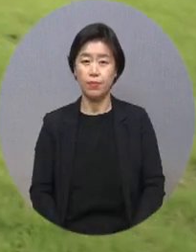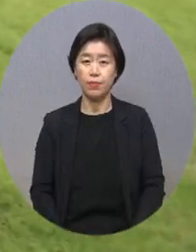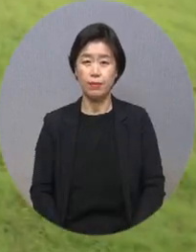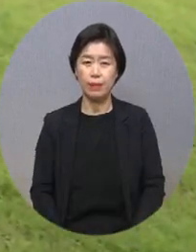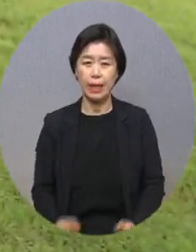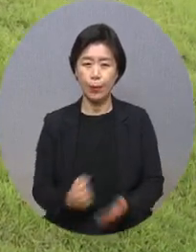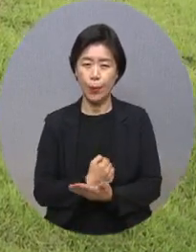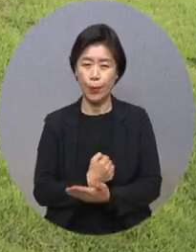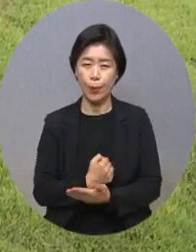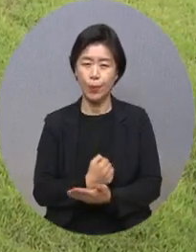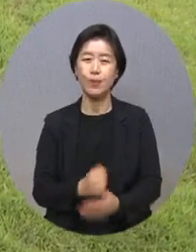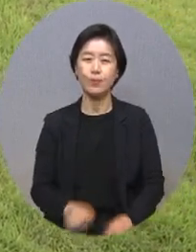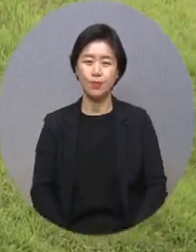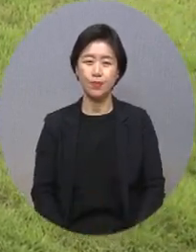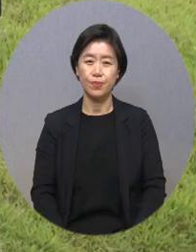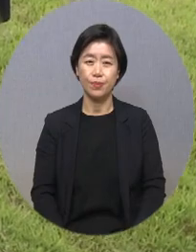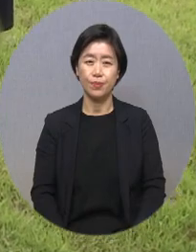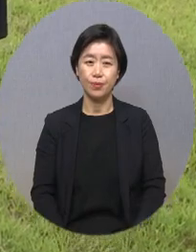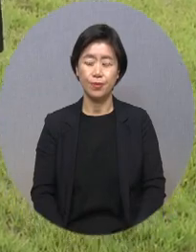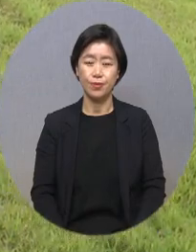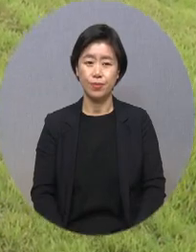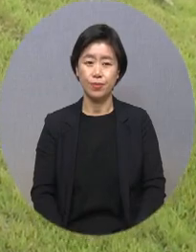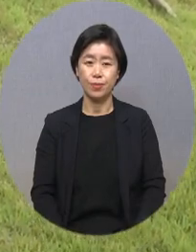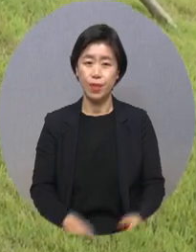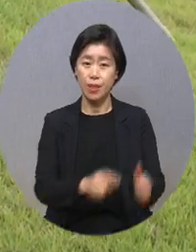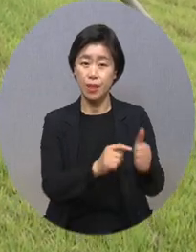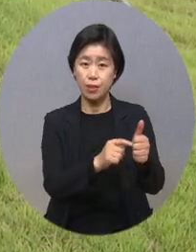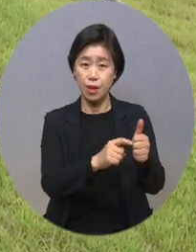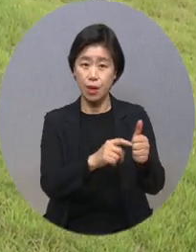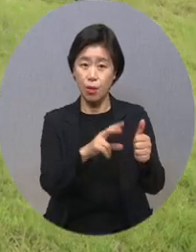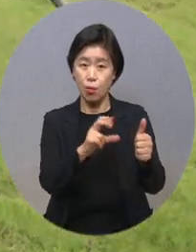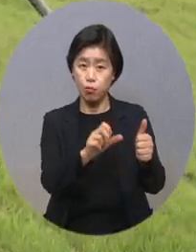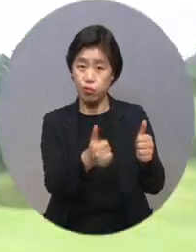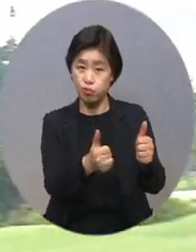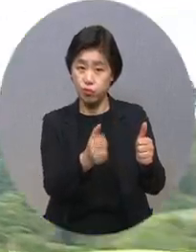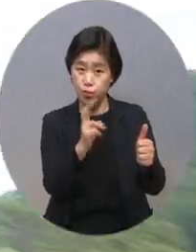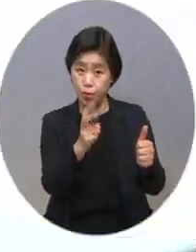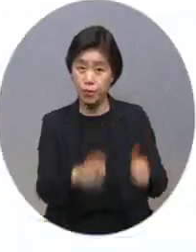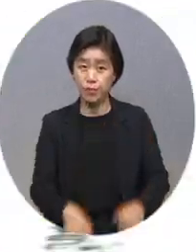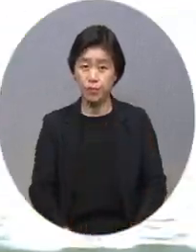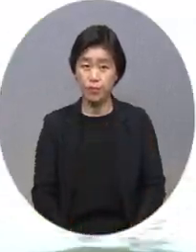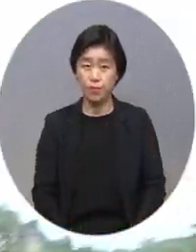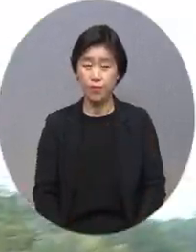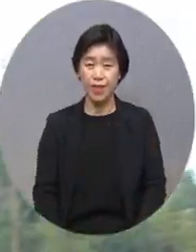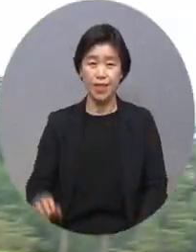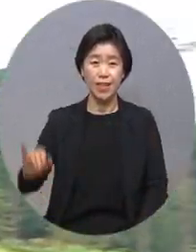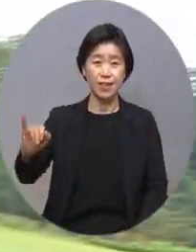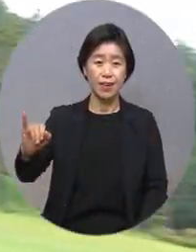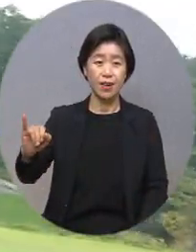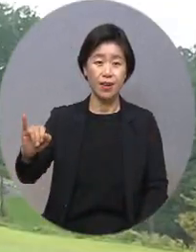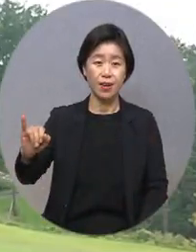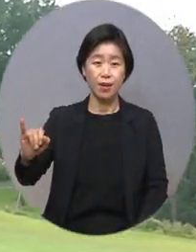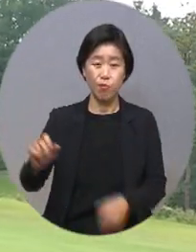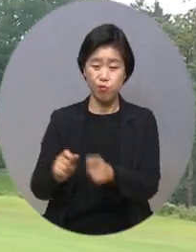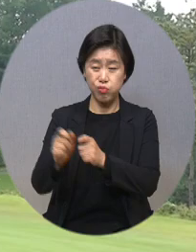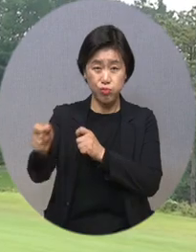아이고. 와, 영훈이 거 죽었나 봐. 진짜? 안돼. 연하 얼마나 남았나 보자. 162m래.